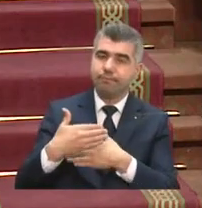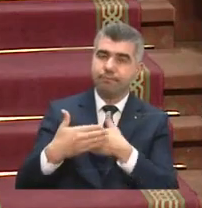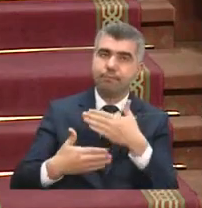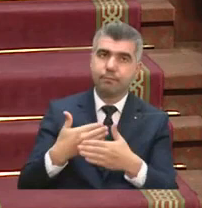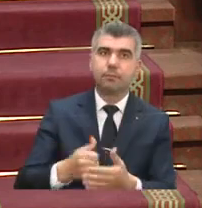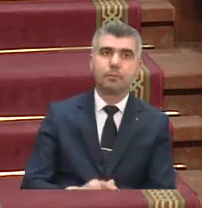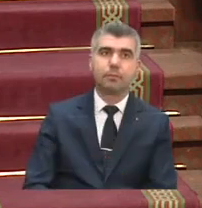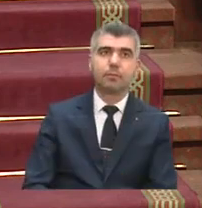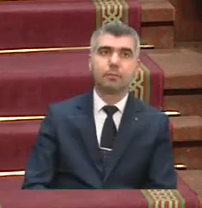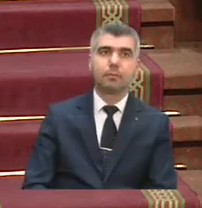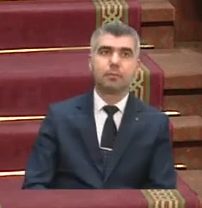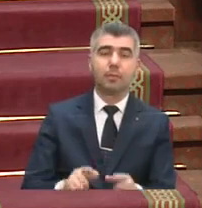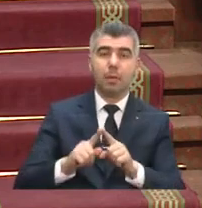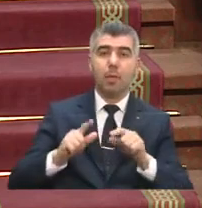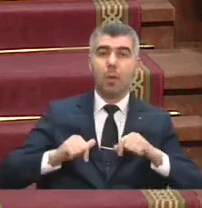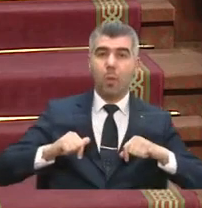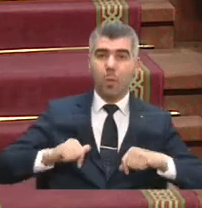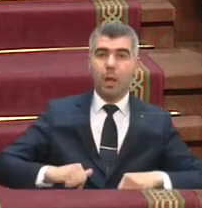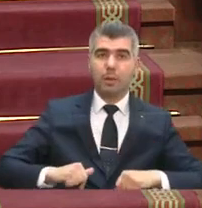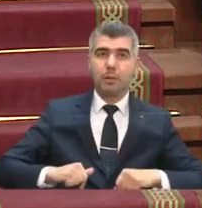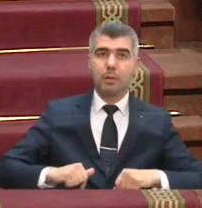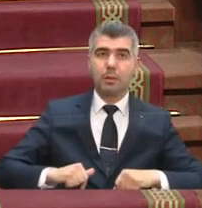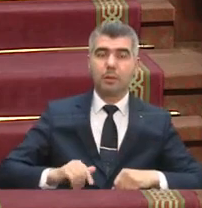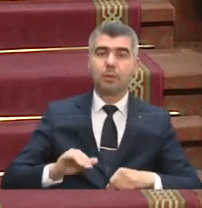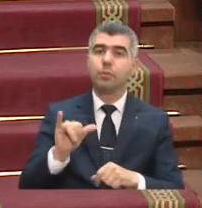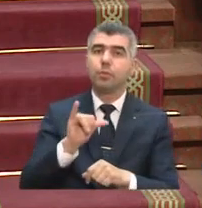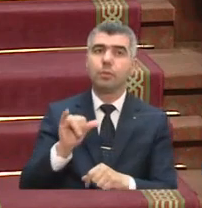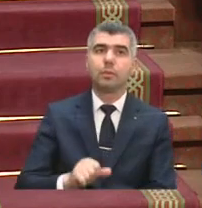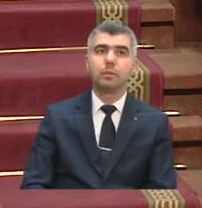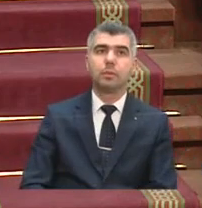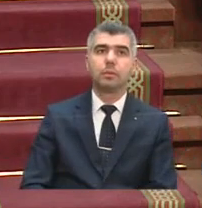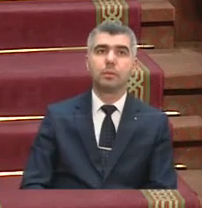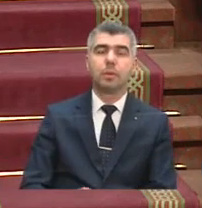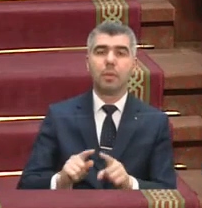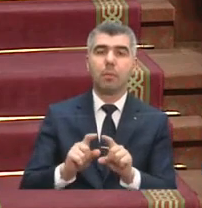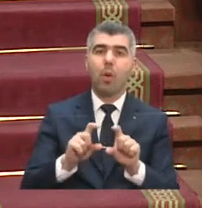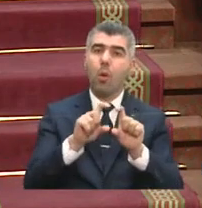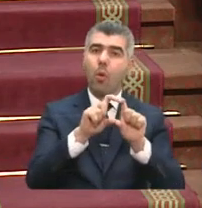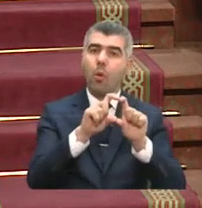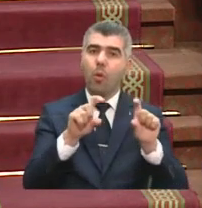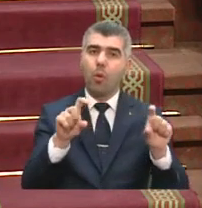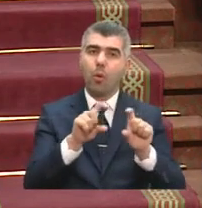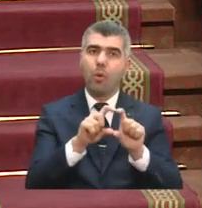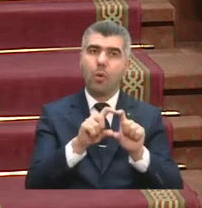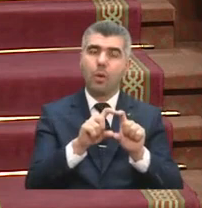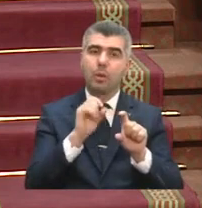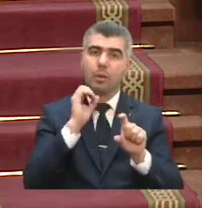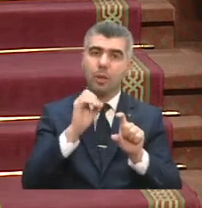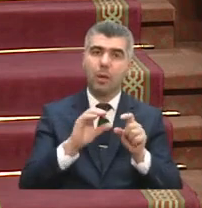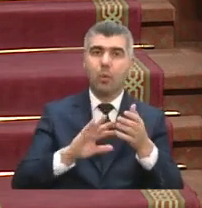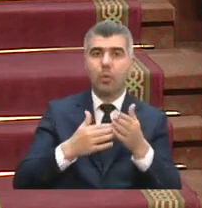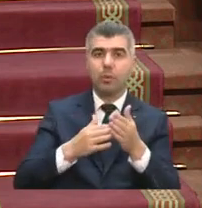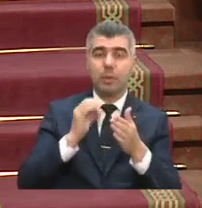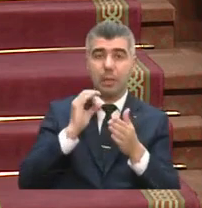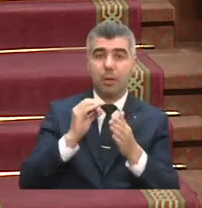وانا قدمت للسيد الوزير ان فيلم وعطيته العنوان ديالو اللي دعموه ديال المثليه.